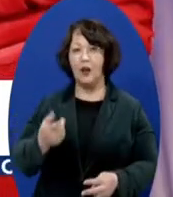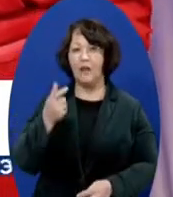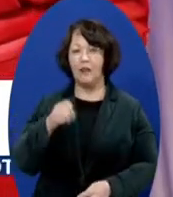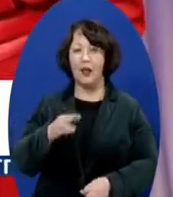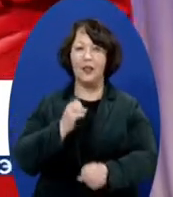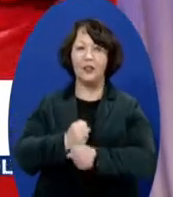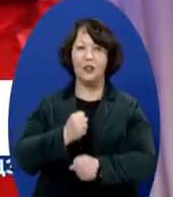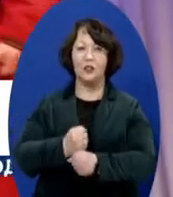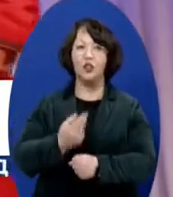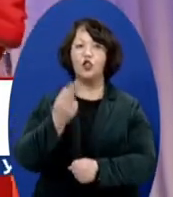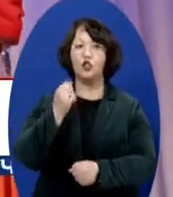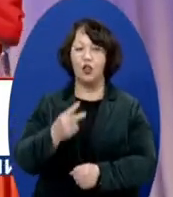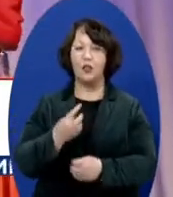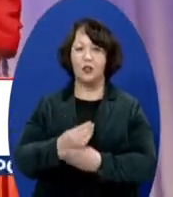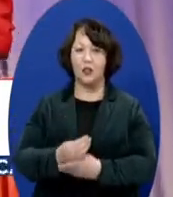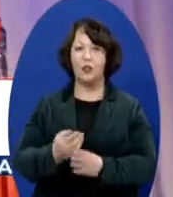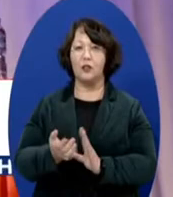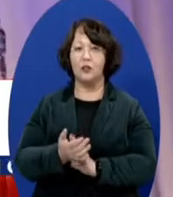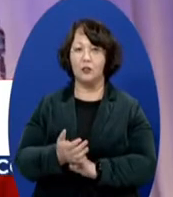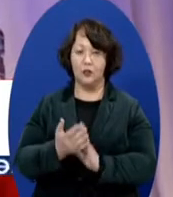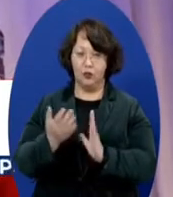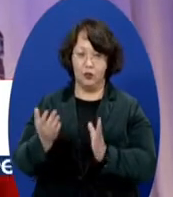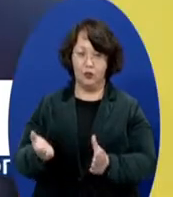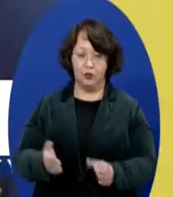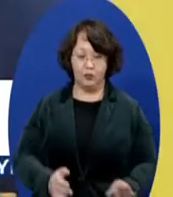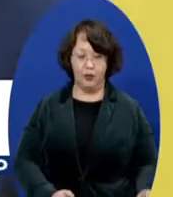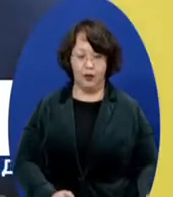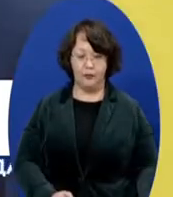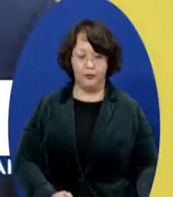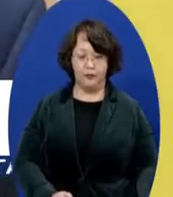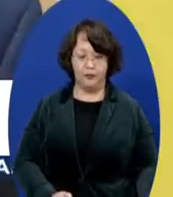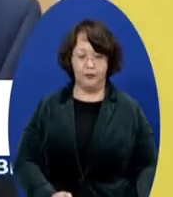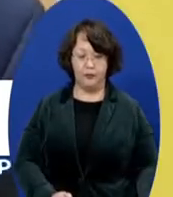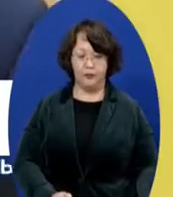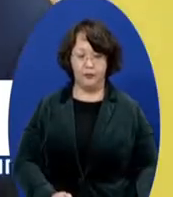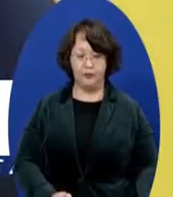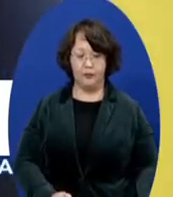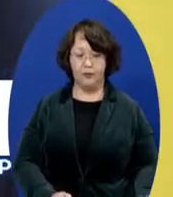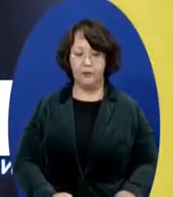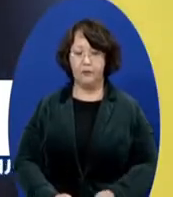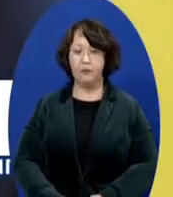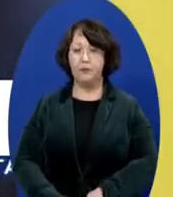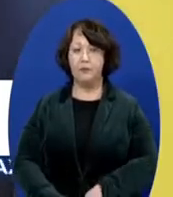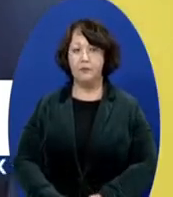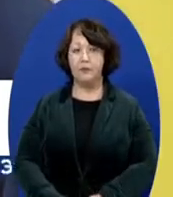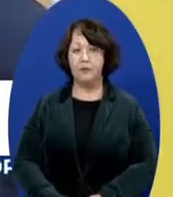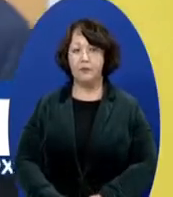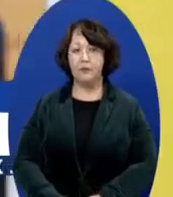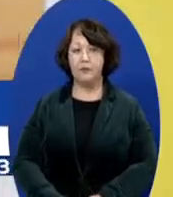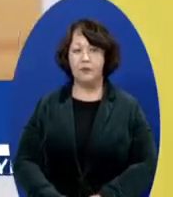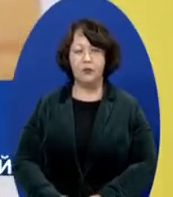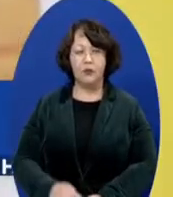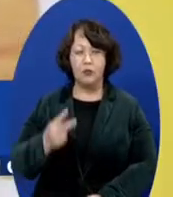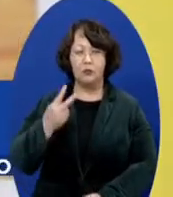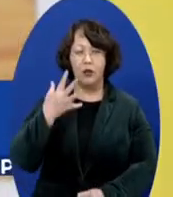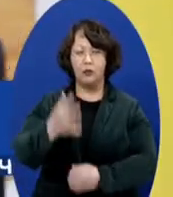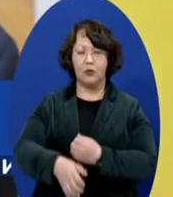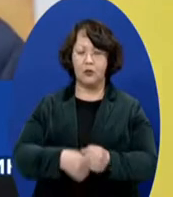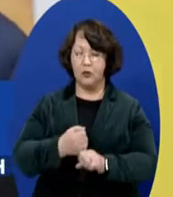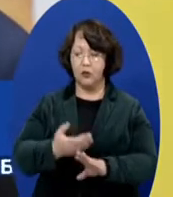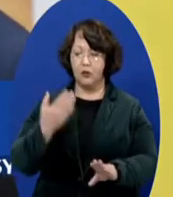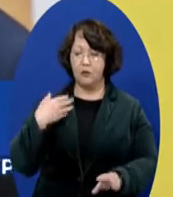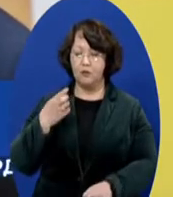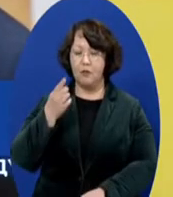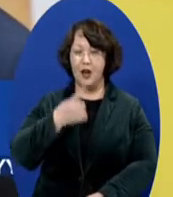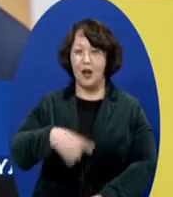гавьяат ажилтнаа цол олгосныг гардуулан өгч баяр хүргэлээ. 44 жыл ажилласан. Тэрдээ 35 жыл